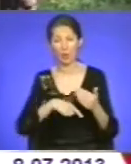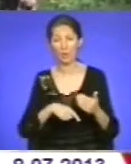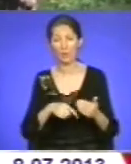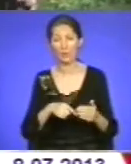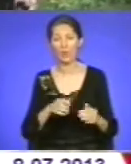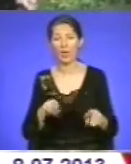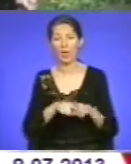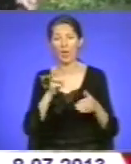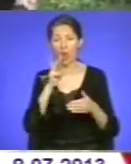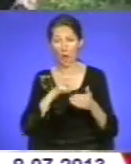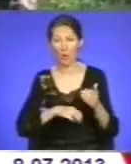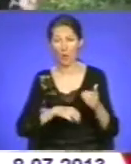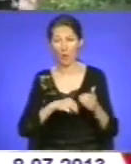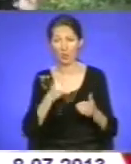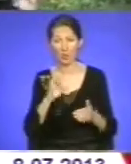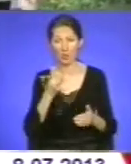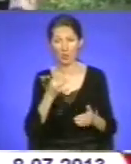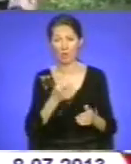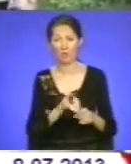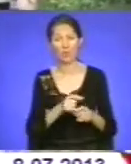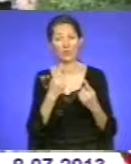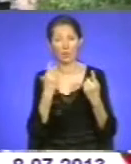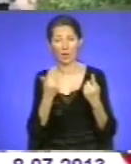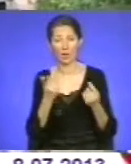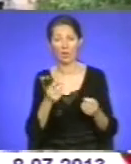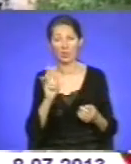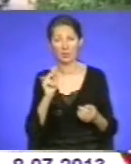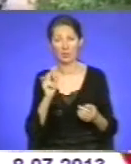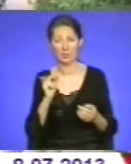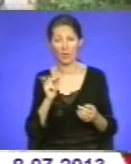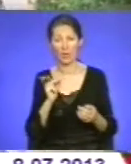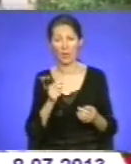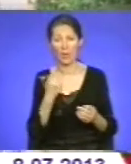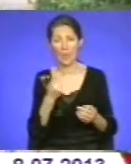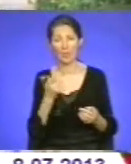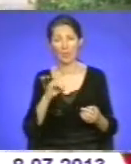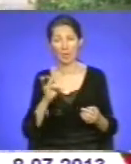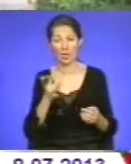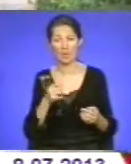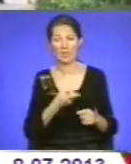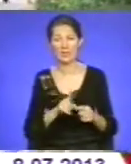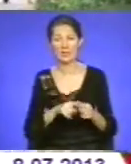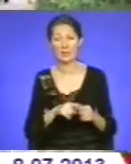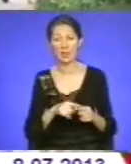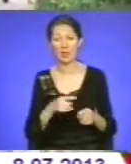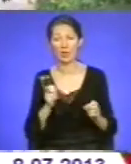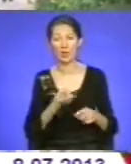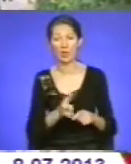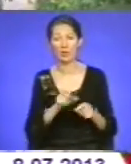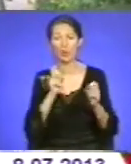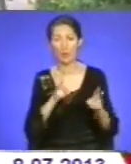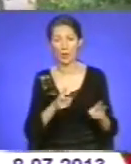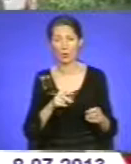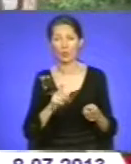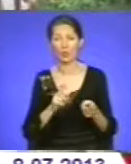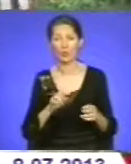досить висока ще є цифра. Саме у першовагітних. І це надзвичайно насторожує, тому що в подальшому така жінка може і не реалізувати своїх репродуктивних